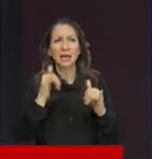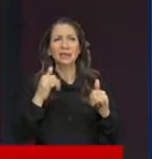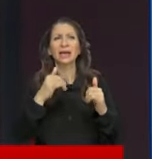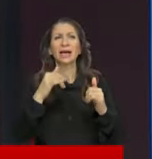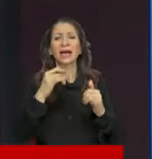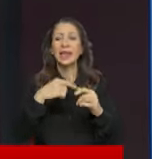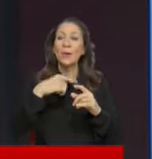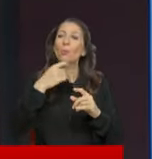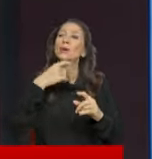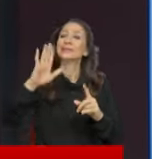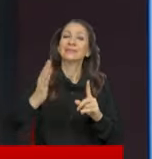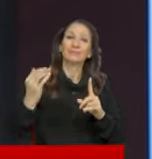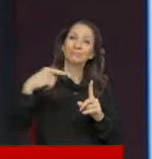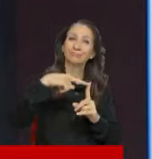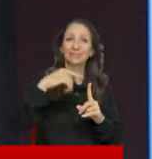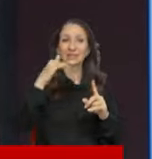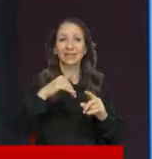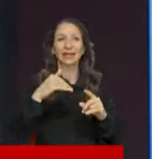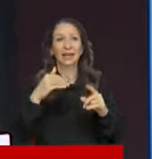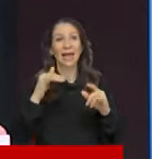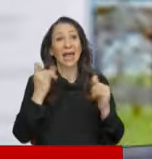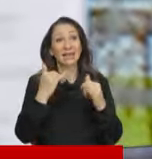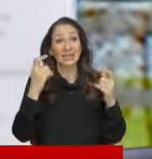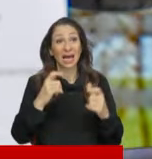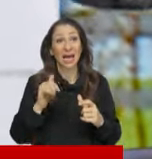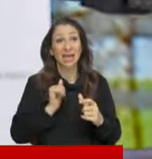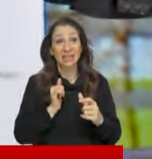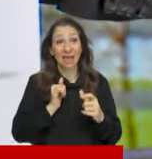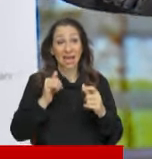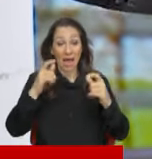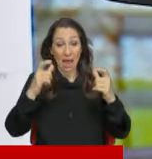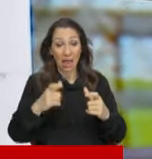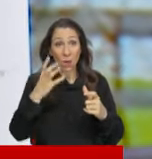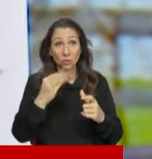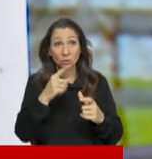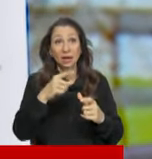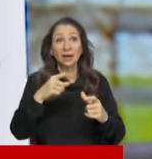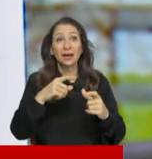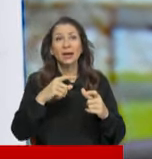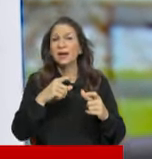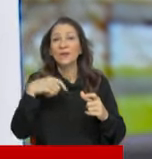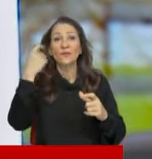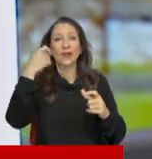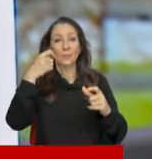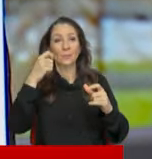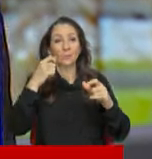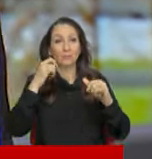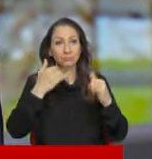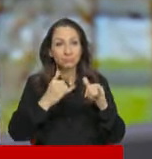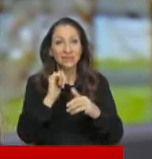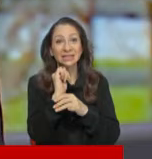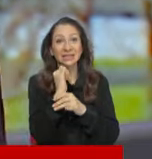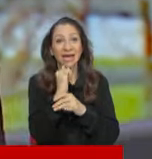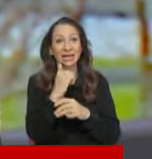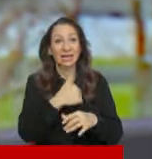alternatif olarak Eee alanların olduğu Rekreasyon alarak asker alanın bulmuş olduğu yeri film platolarının ve sanat